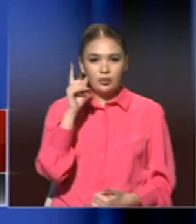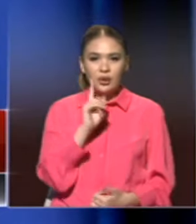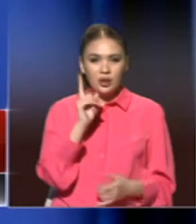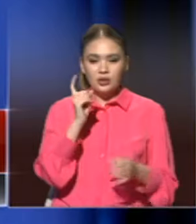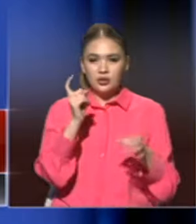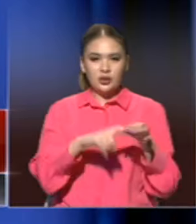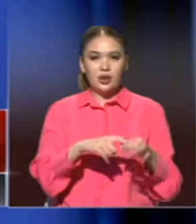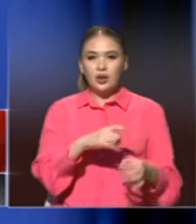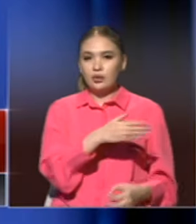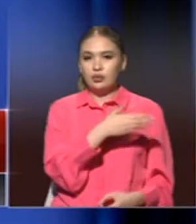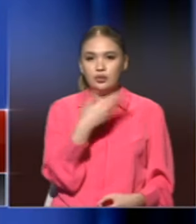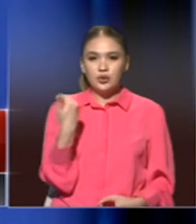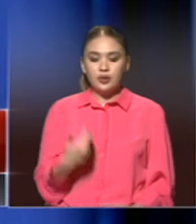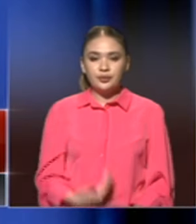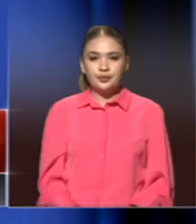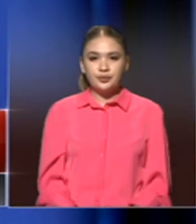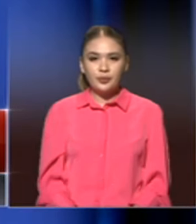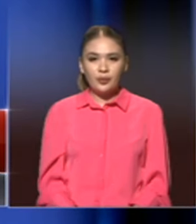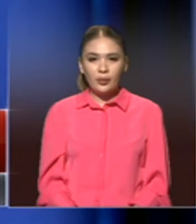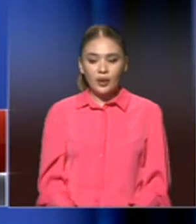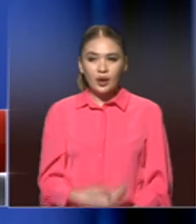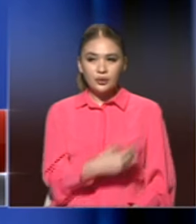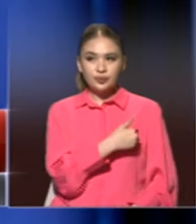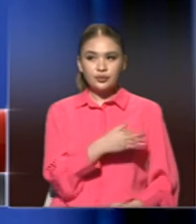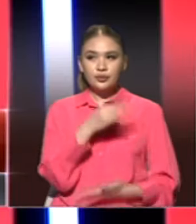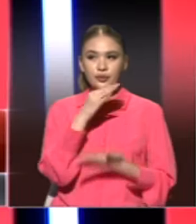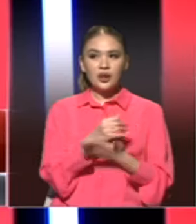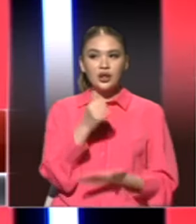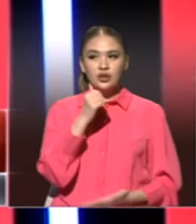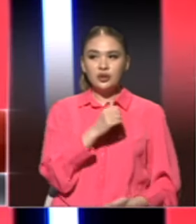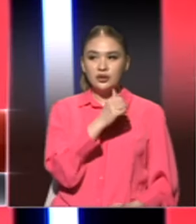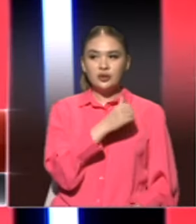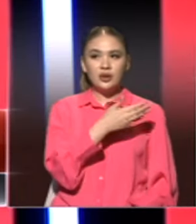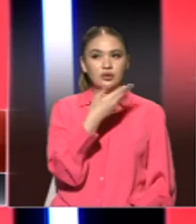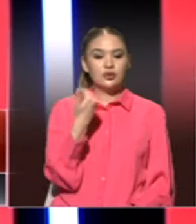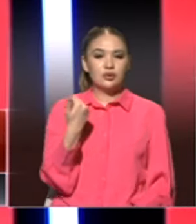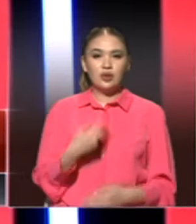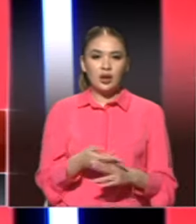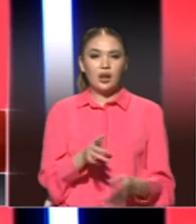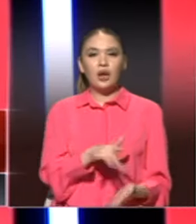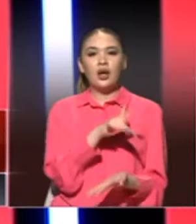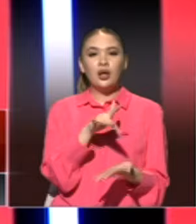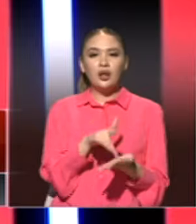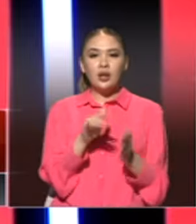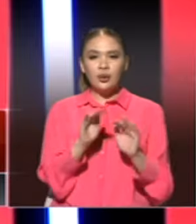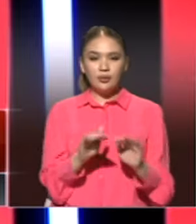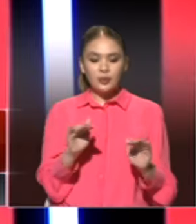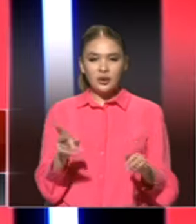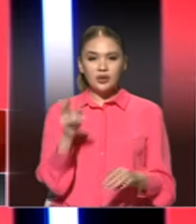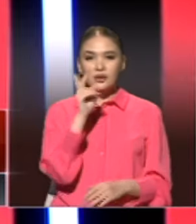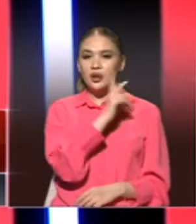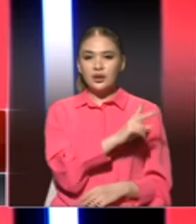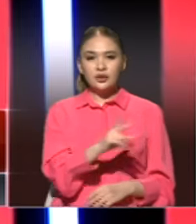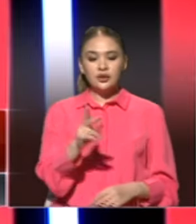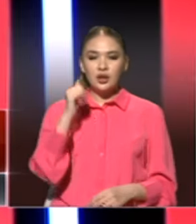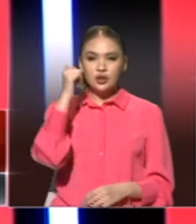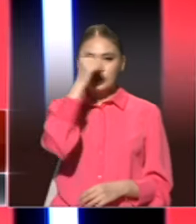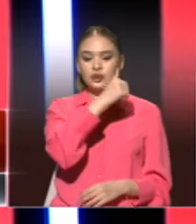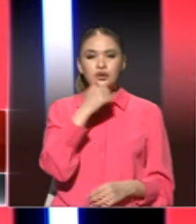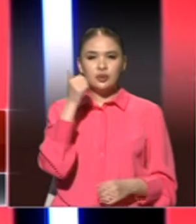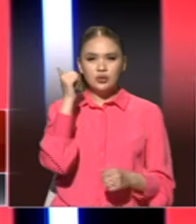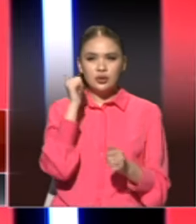ғой. Биылға жоқ. Биыл тіркелмеді, иә. Сол айтайын дегенім, мынау жасыратын жоқ, қазіргі қала балаларында қарасаңыздар, жыл бойы,